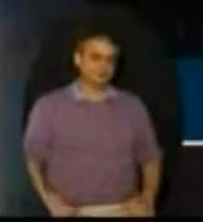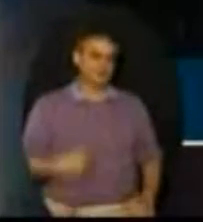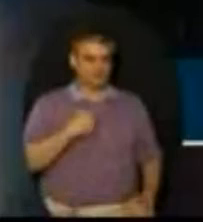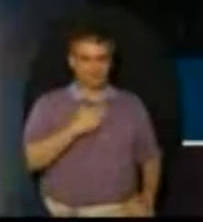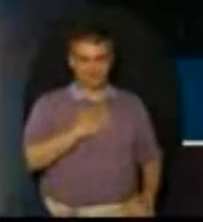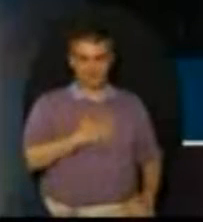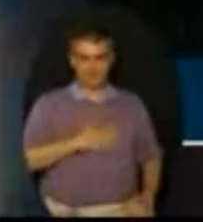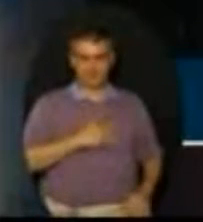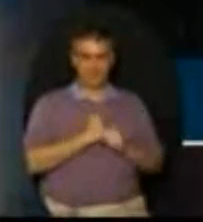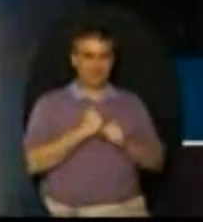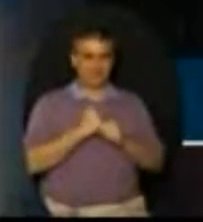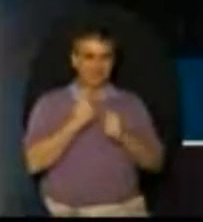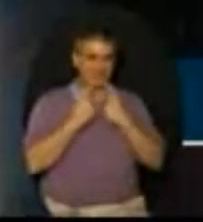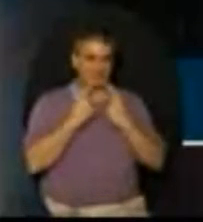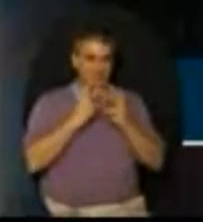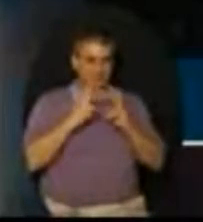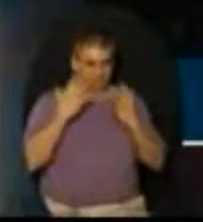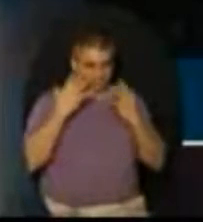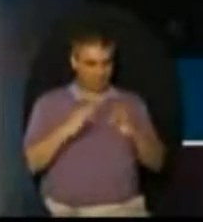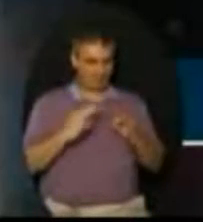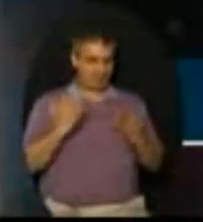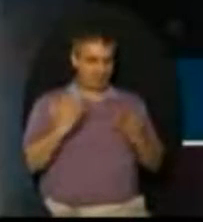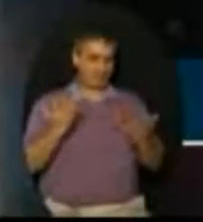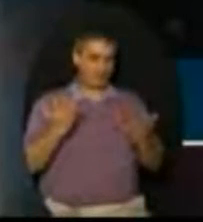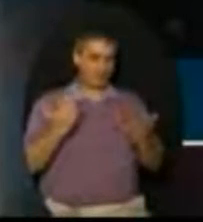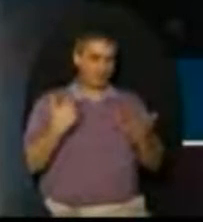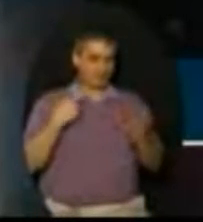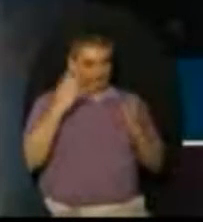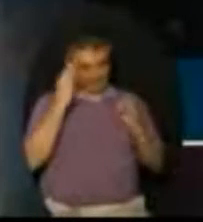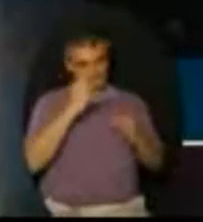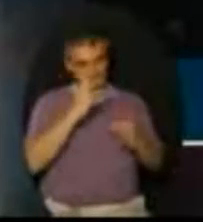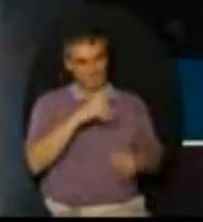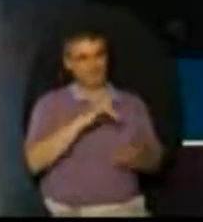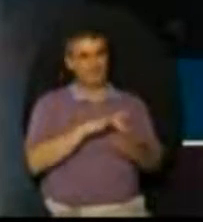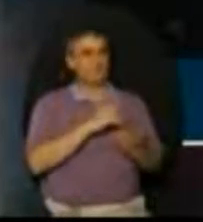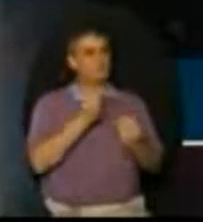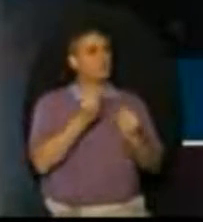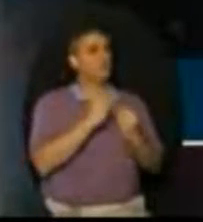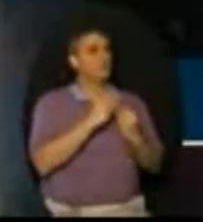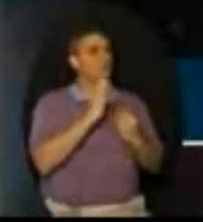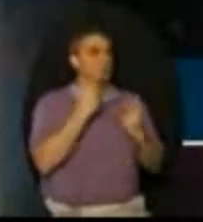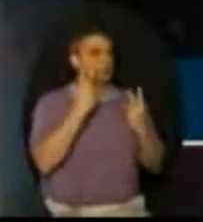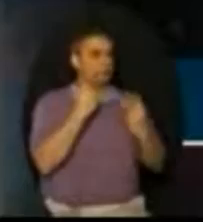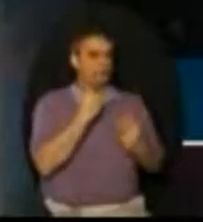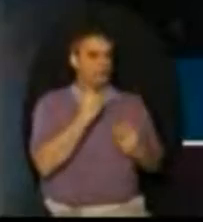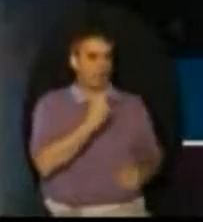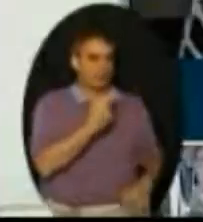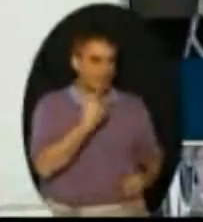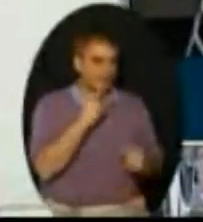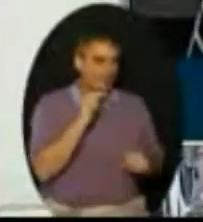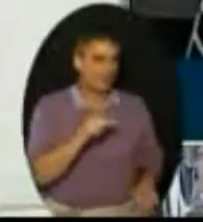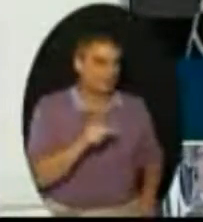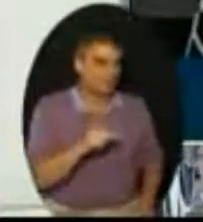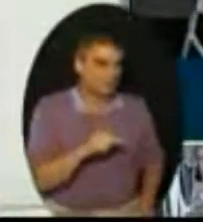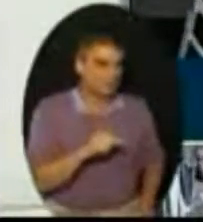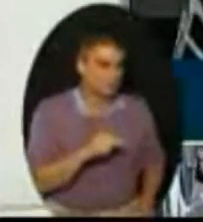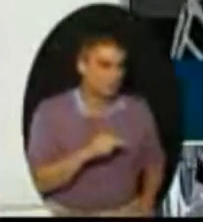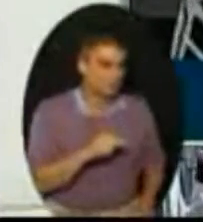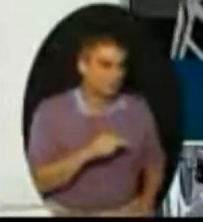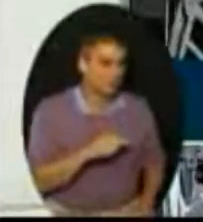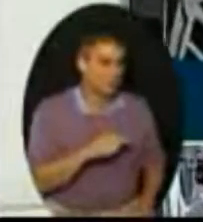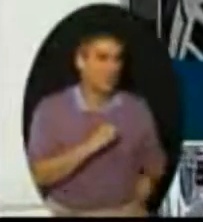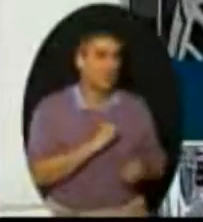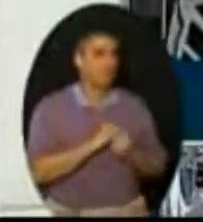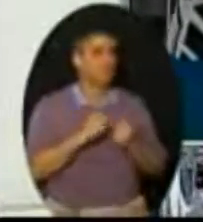רוצים ככה לנהל את הדיון בצורה מכבדת, אז אני חושבת שצריך לכבד את המקום. ויש דבר נוסף שמאוד חשוב לי לציין בדיון הזה, זה ההשחתה